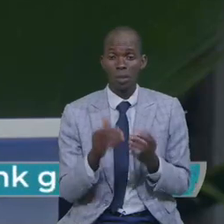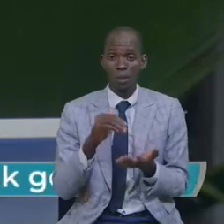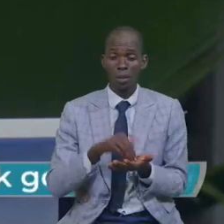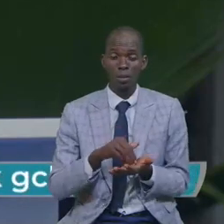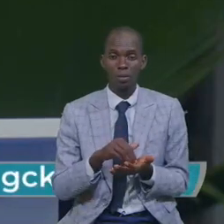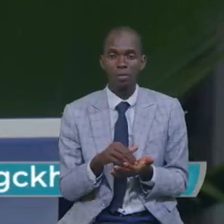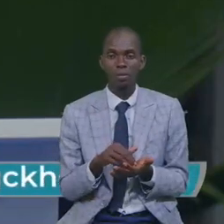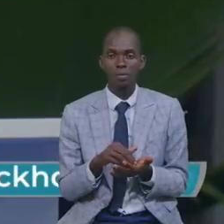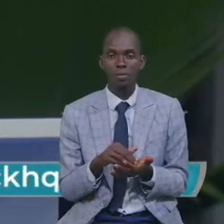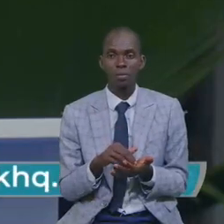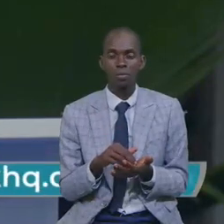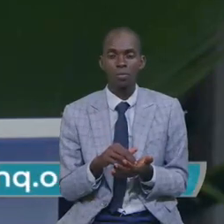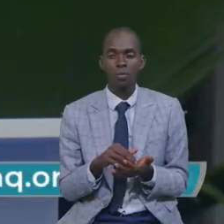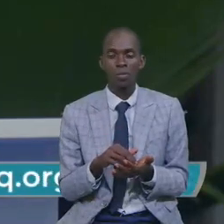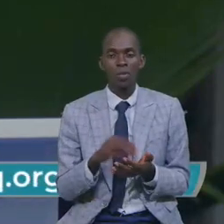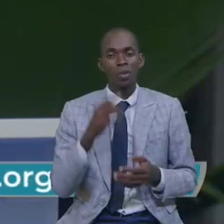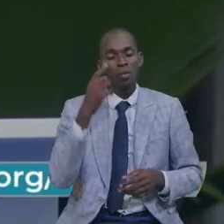je vais relire encore